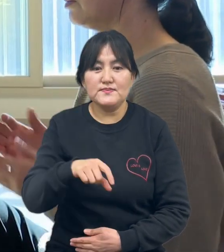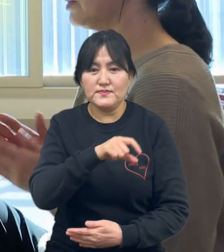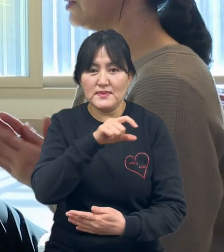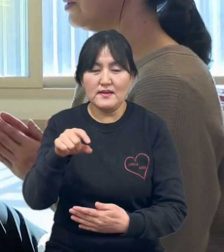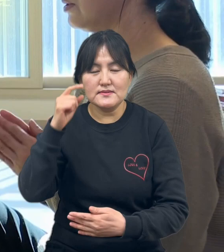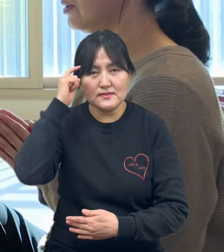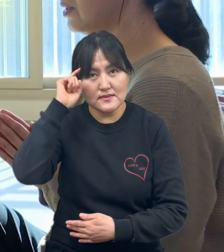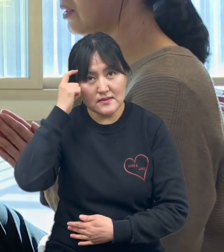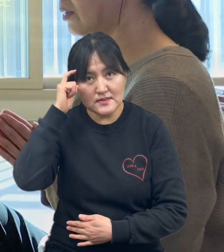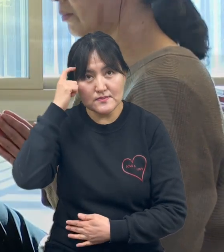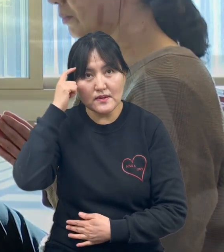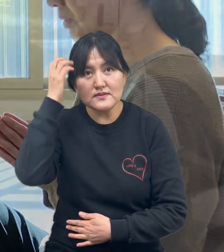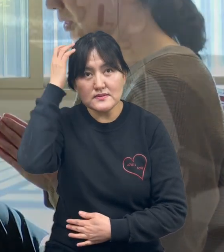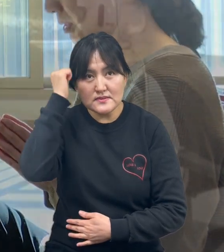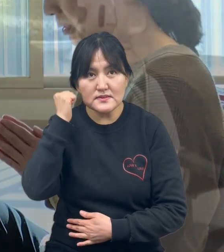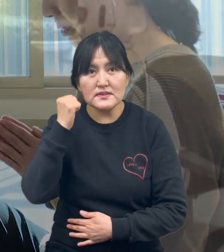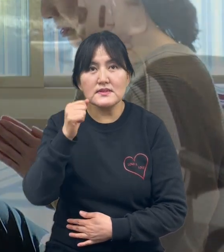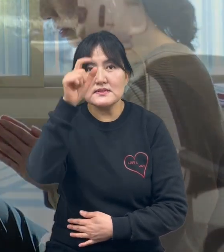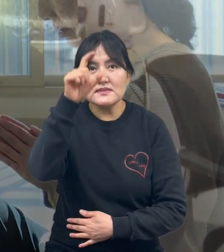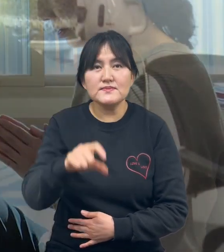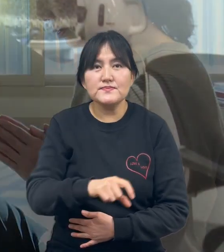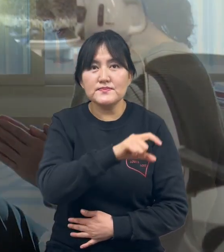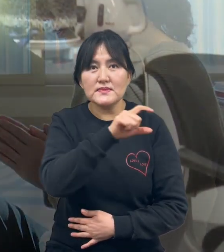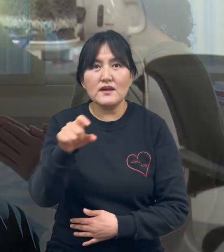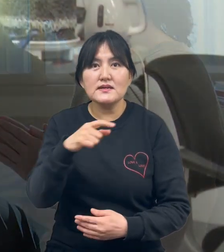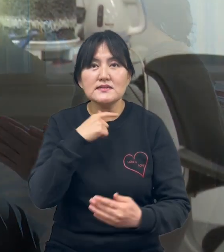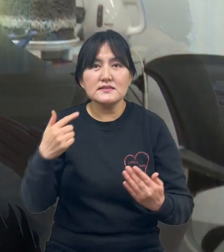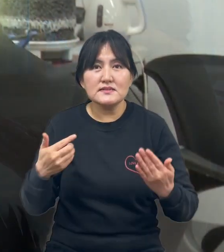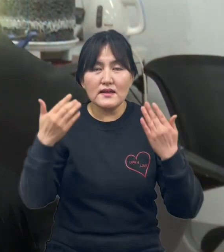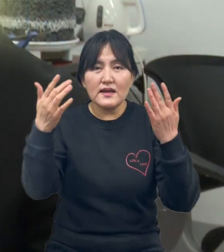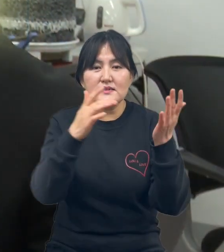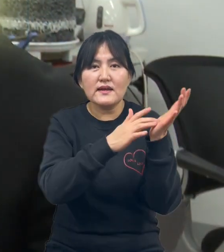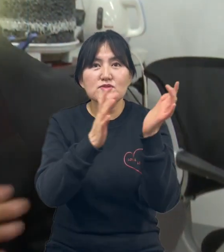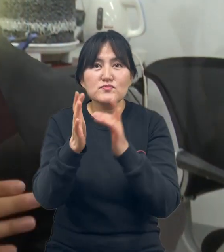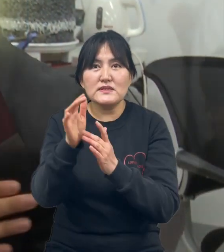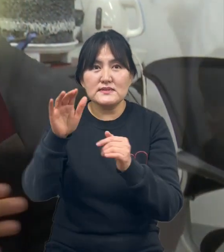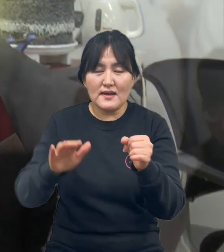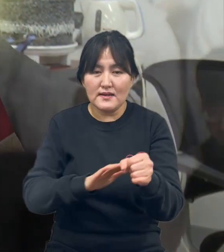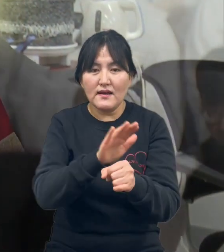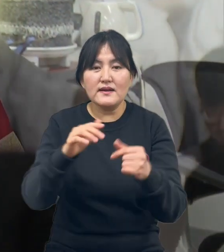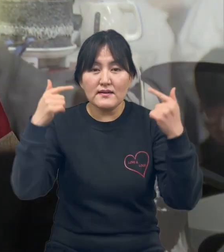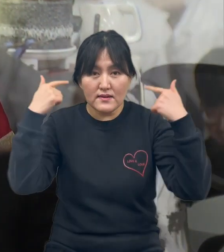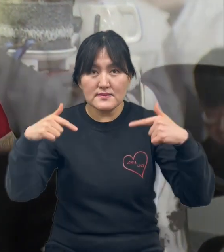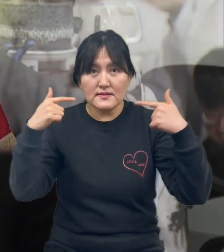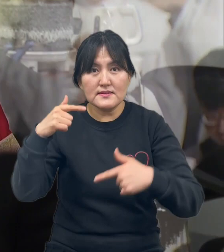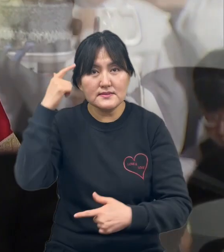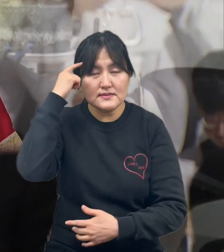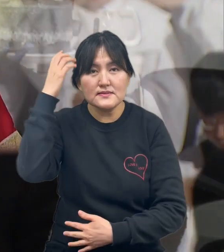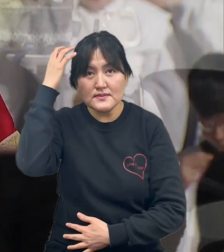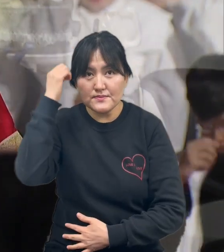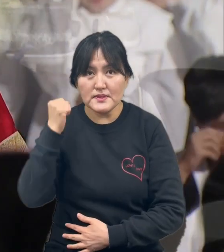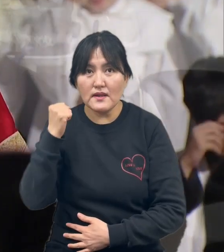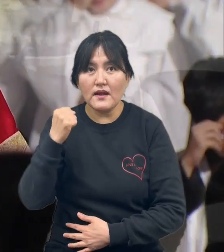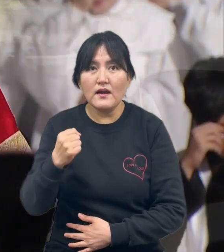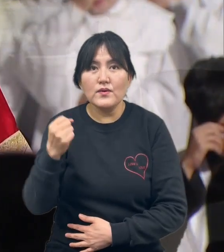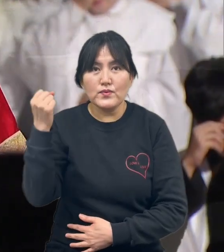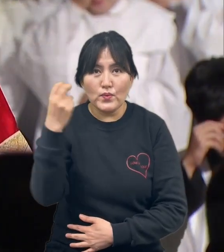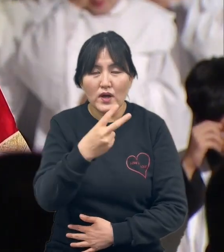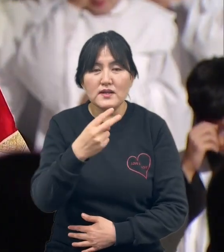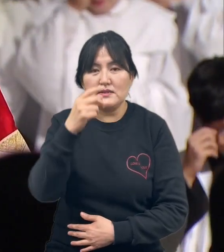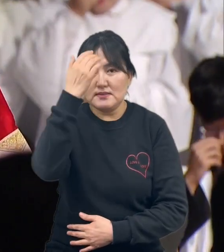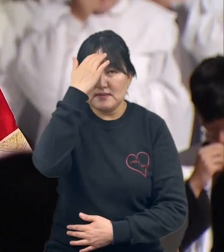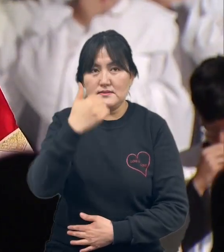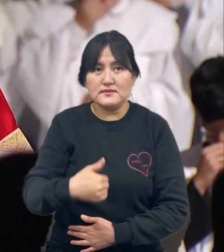것입니다. 십자가의 희생을, 예수님의 사랑을 날마다 기억하는 것입니다. 또한